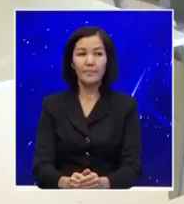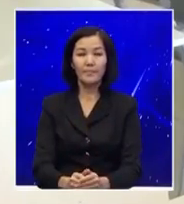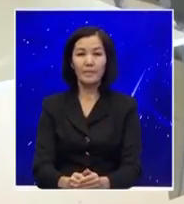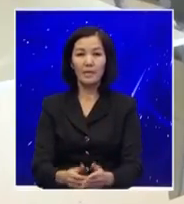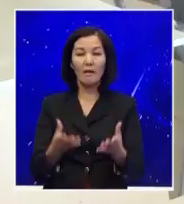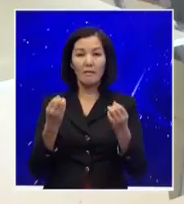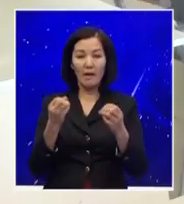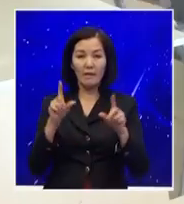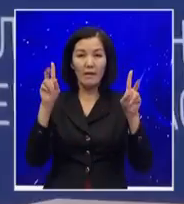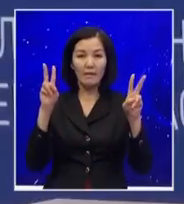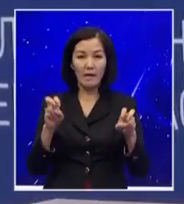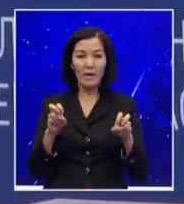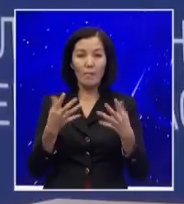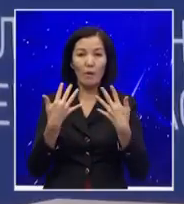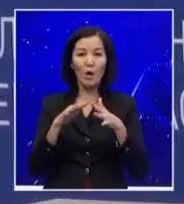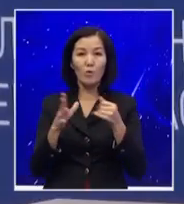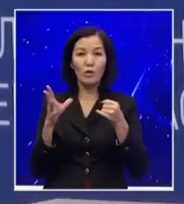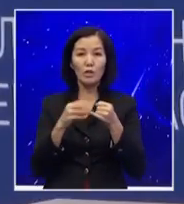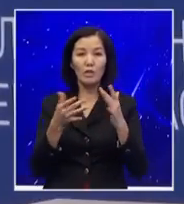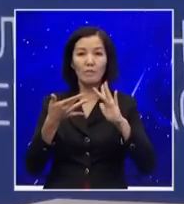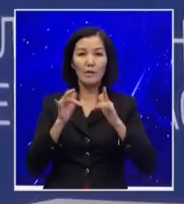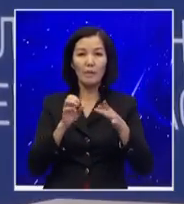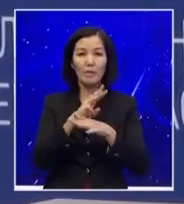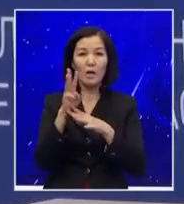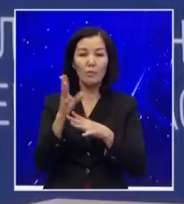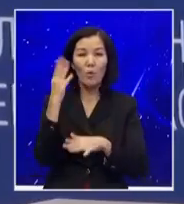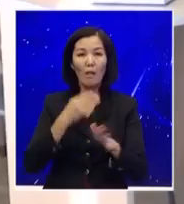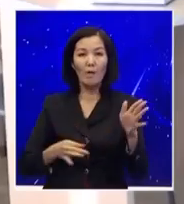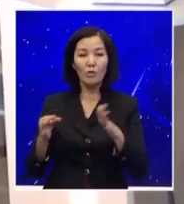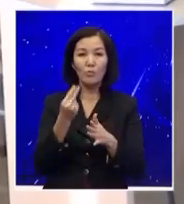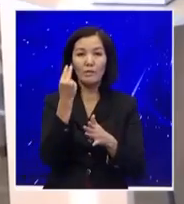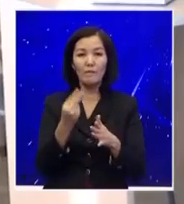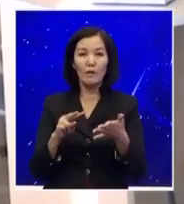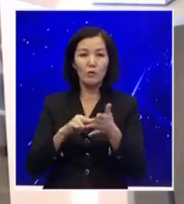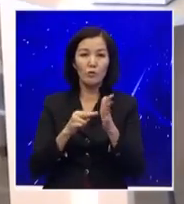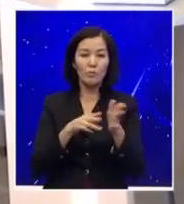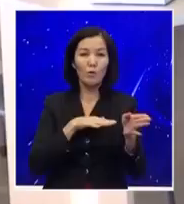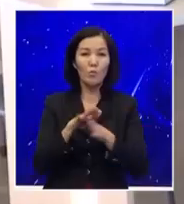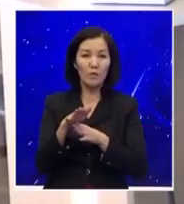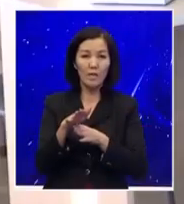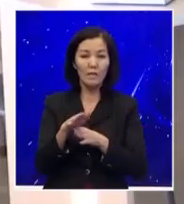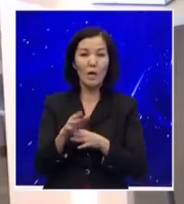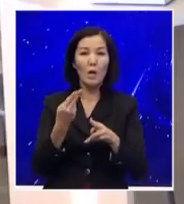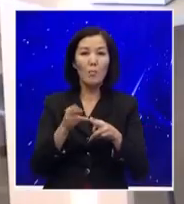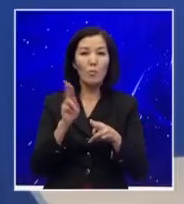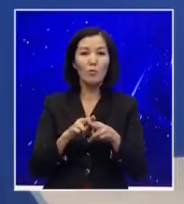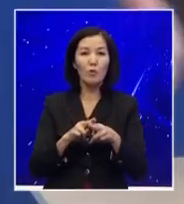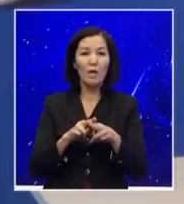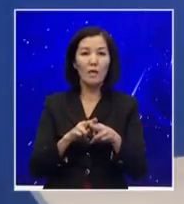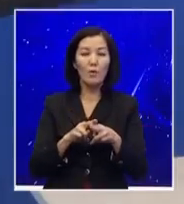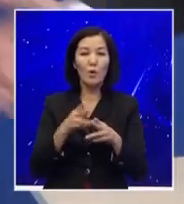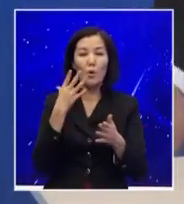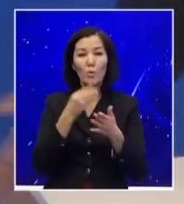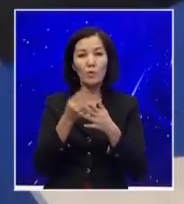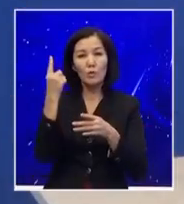Ендігі бір мәселе ауылдық жерлерде ғаламтормен қамту. Алматы облысын цифрландыру жоспарының орындалысы. Бұл туралы